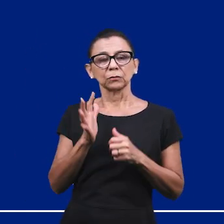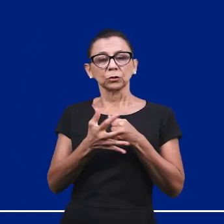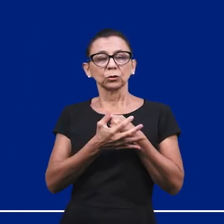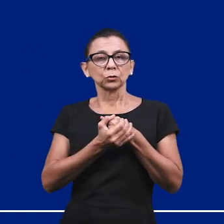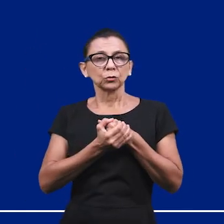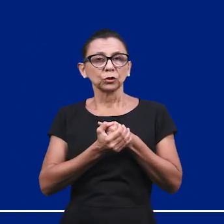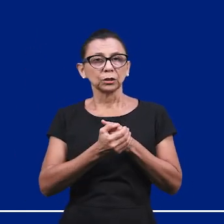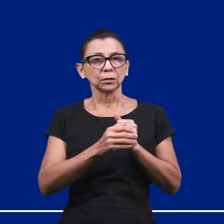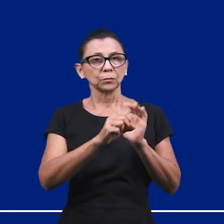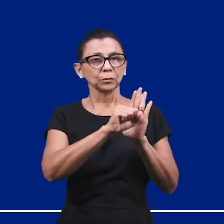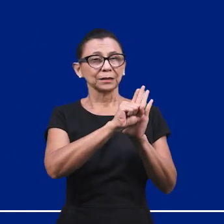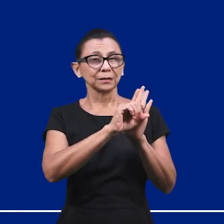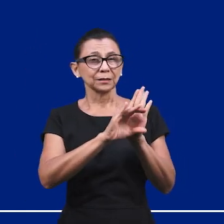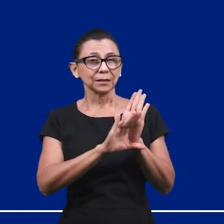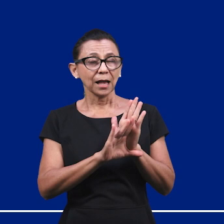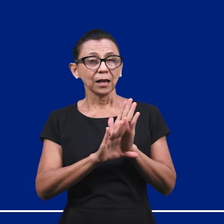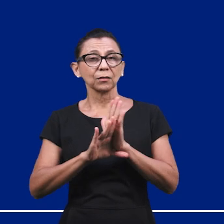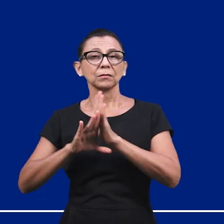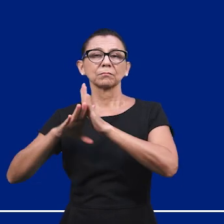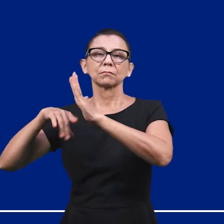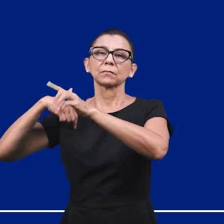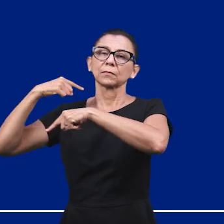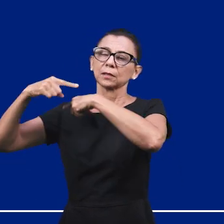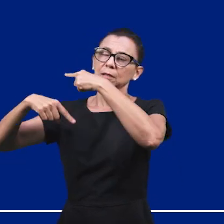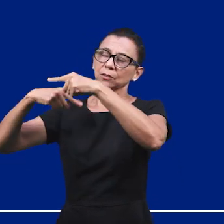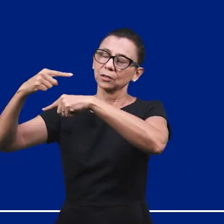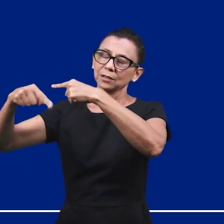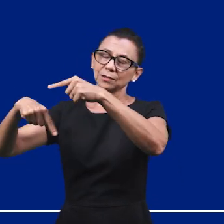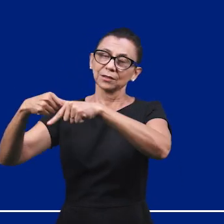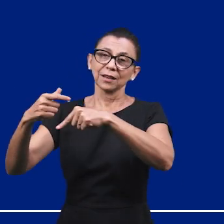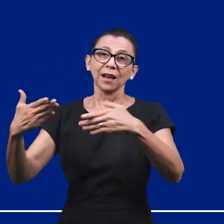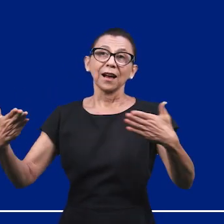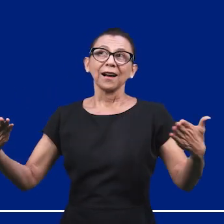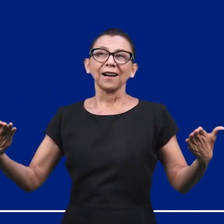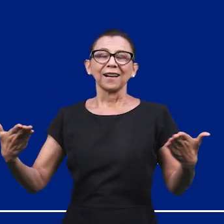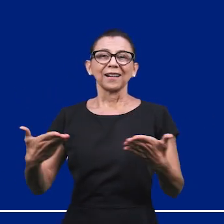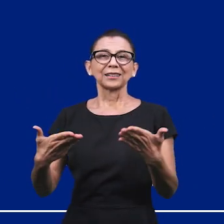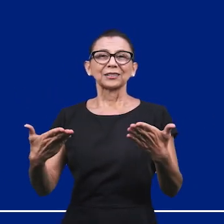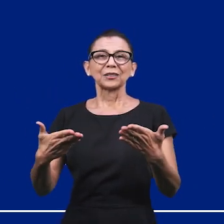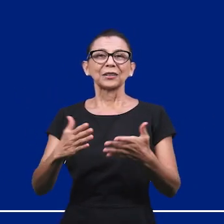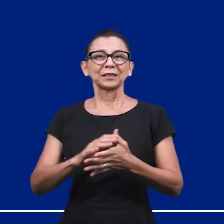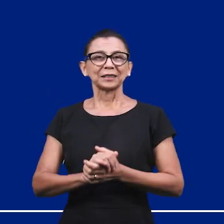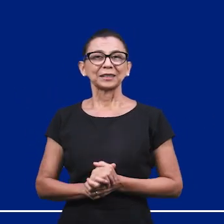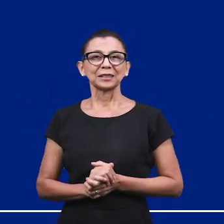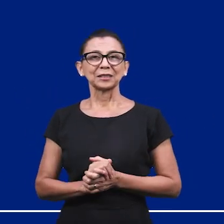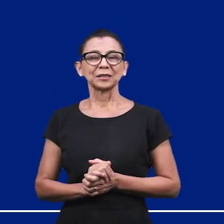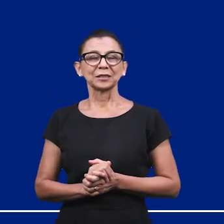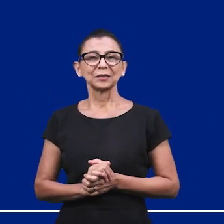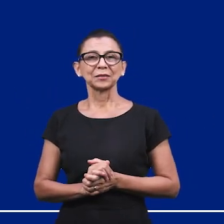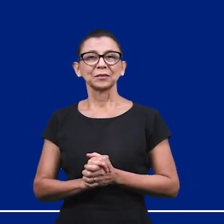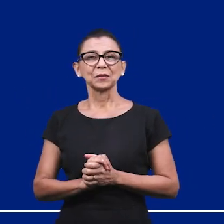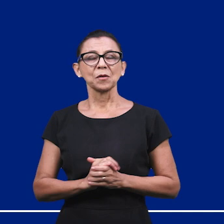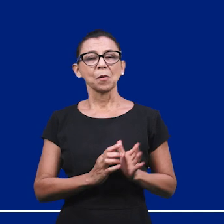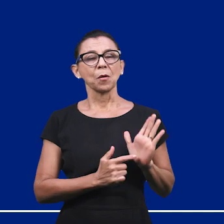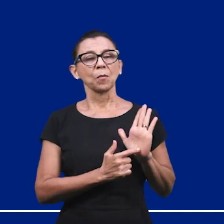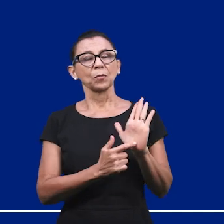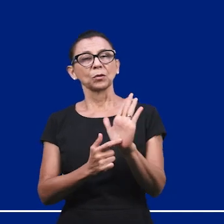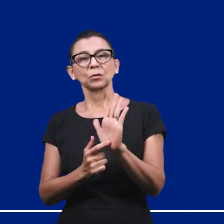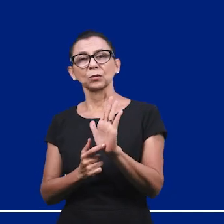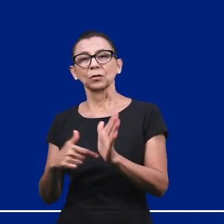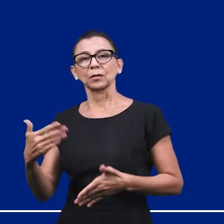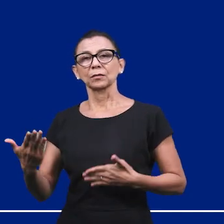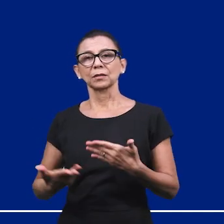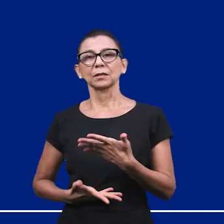occulté depuis tous les siècles et en toutes les générations et qui maintenant a été manifesté à